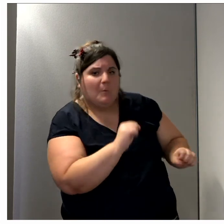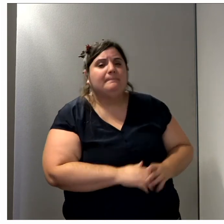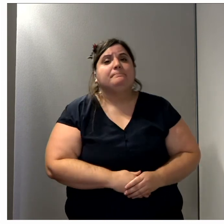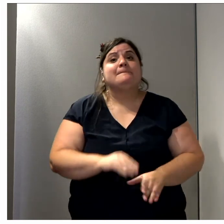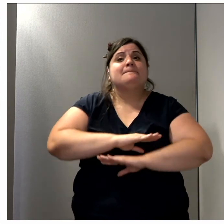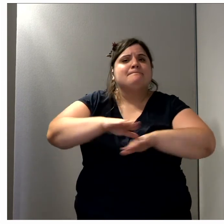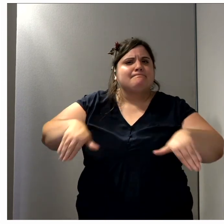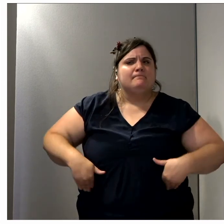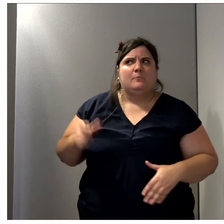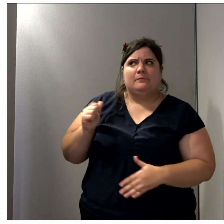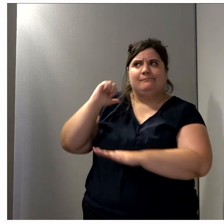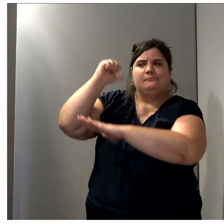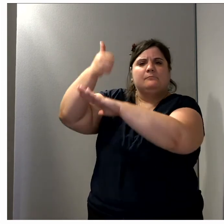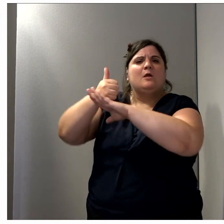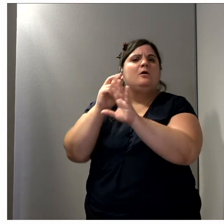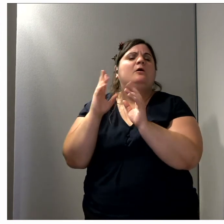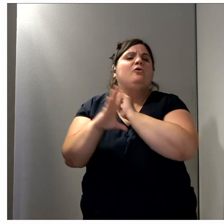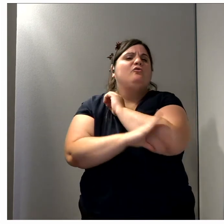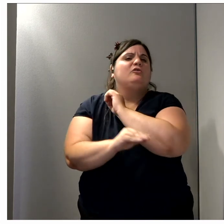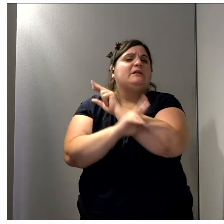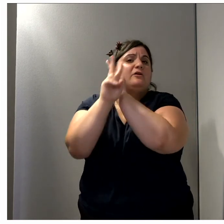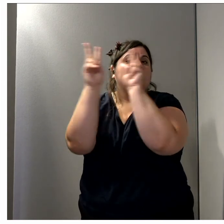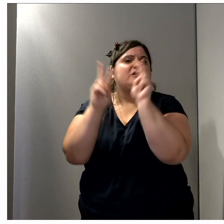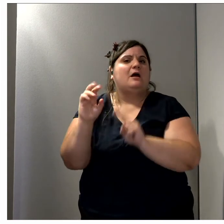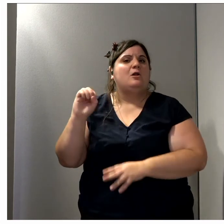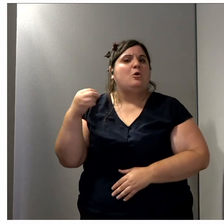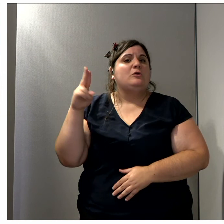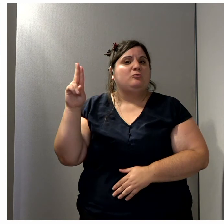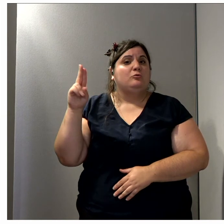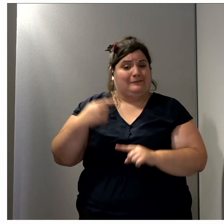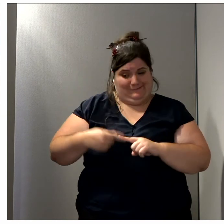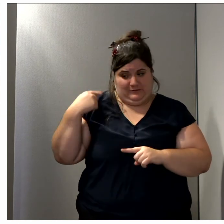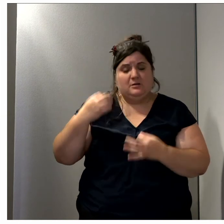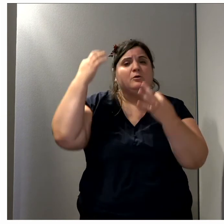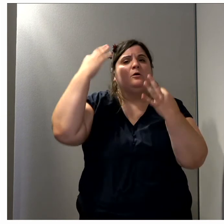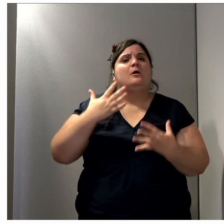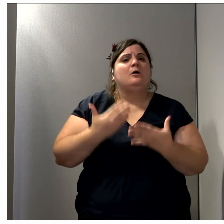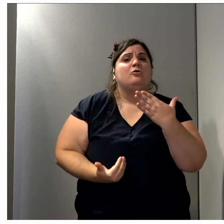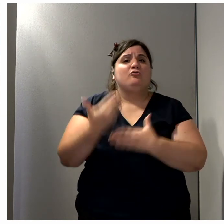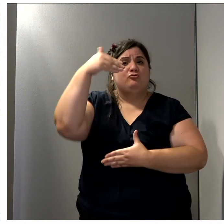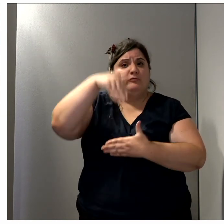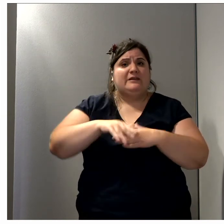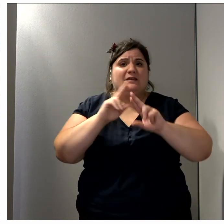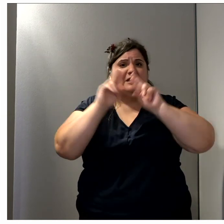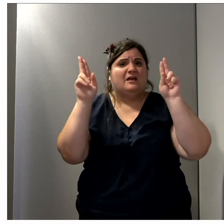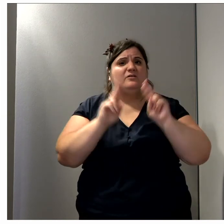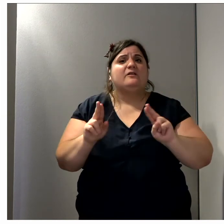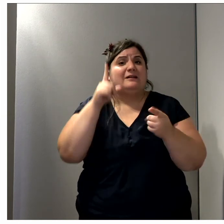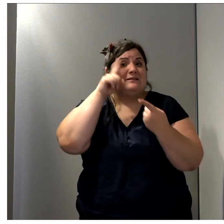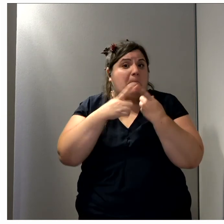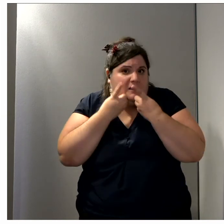l'ONU qui a estimé à l'occasion de la Journée internationale de la démocratie, il y a très peu de temps, là, quelques